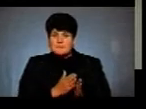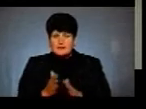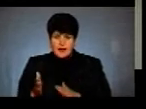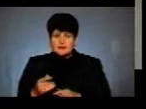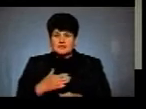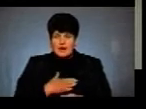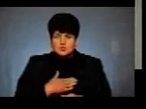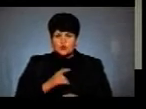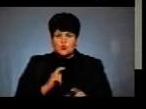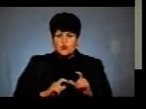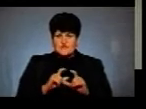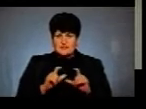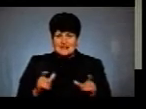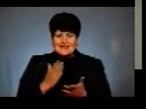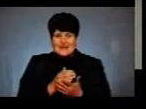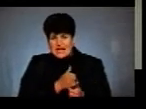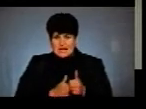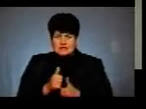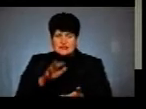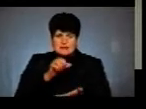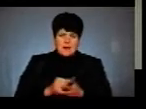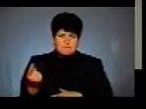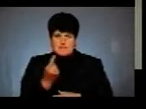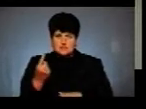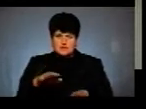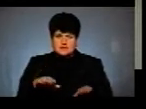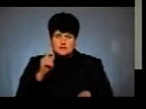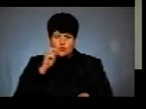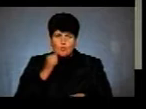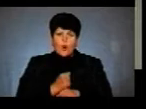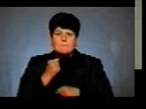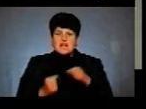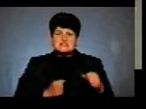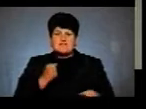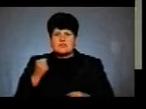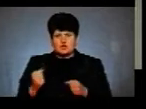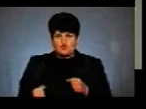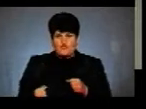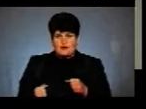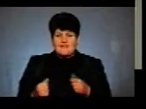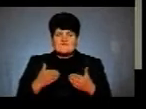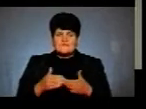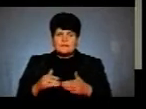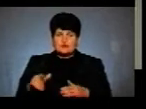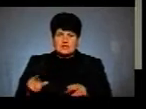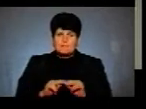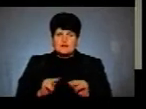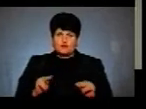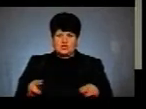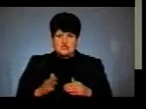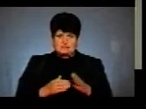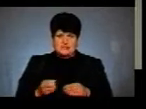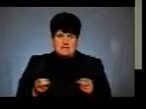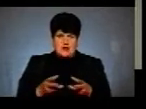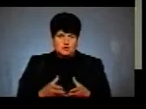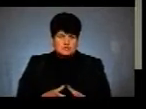університет є лідером, займає перше місце в Україні по працевлаштуванню випускників педагогічних спеціальностей.